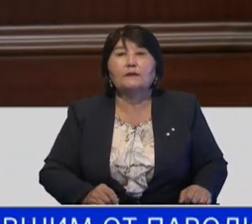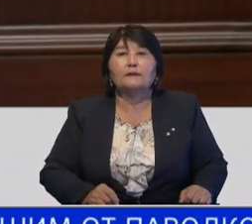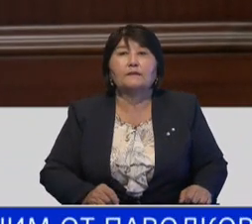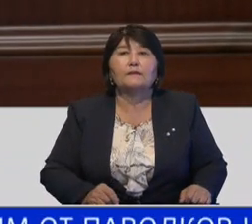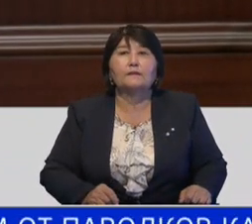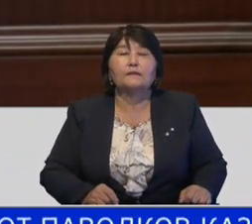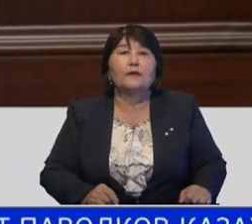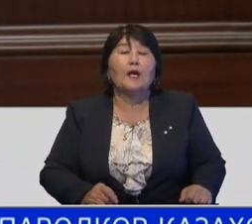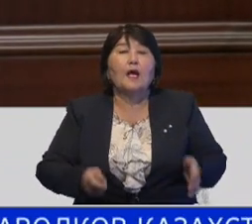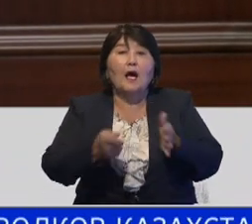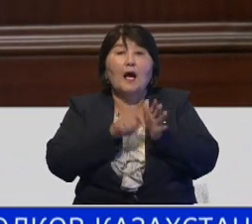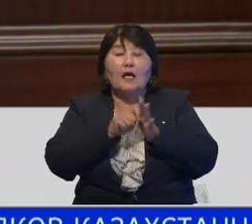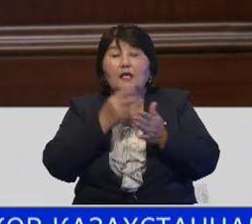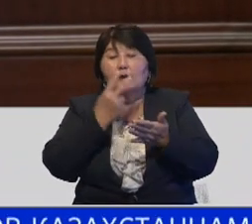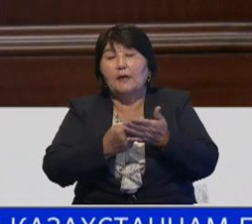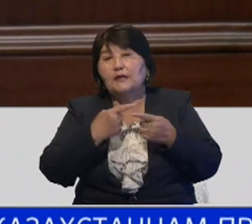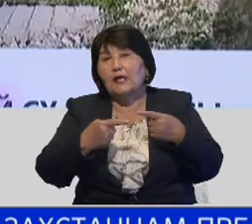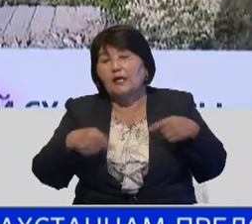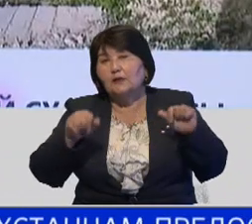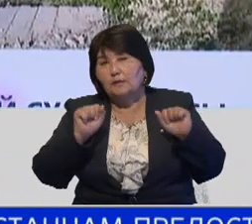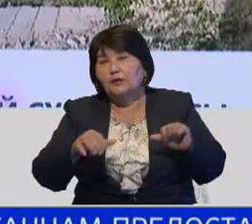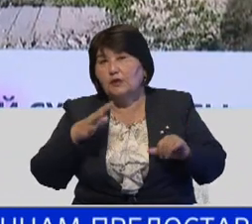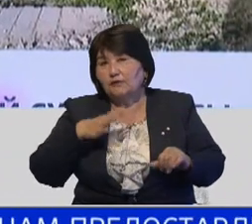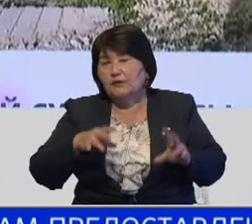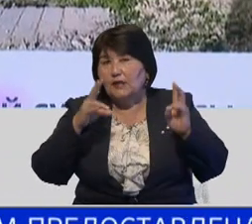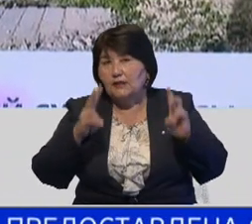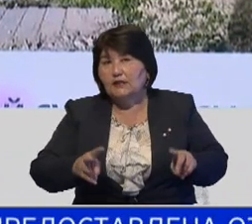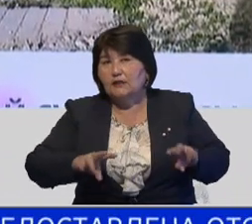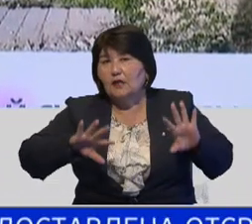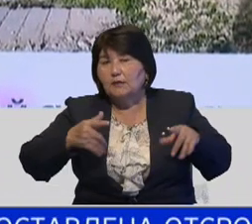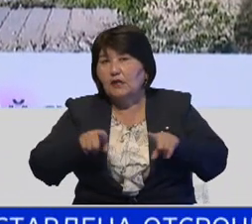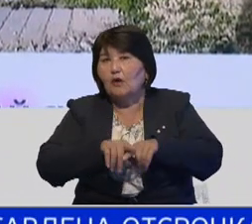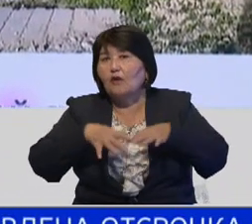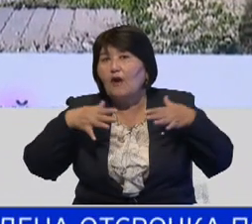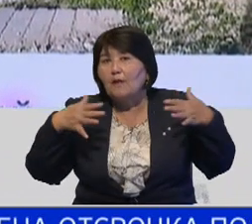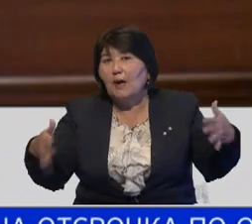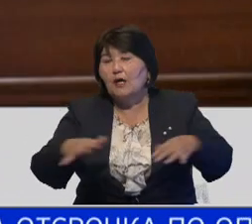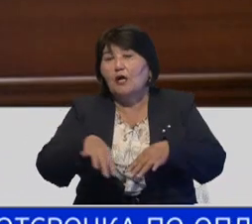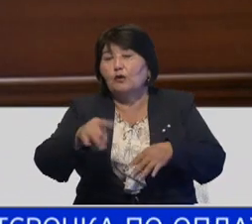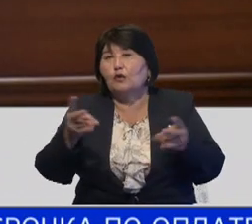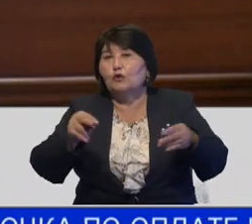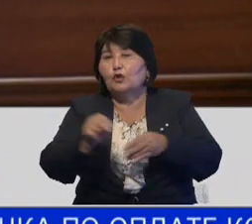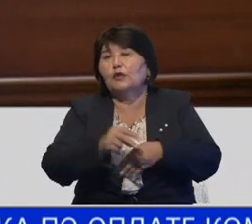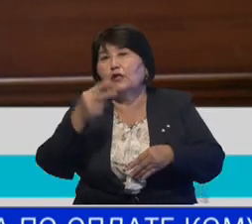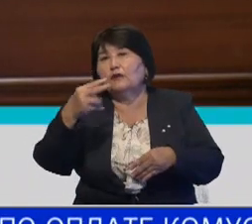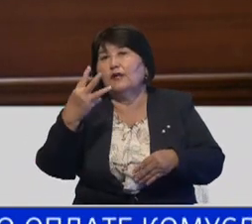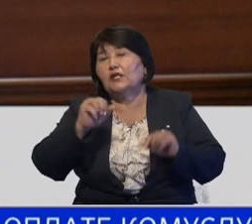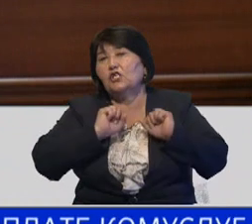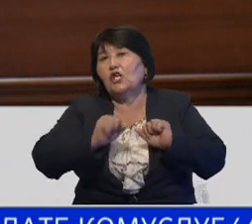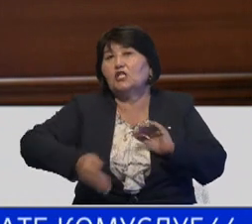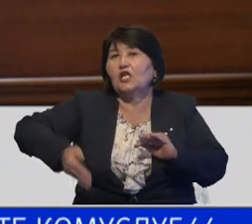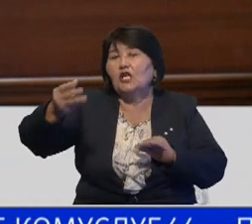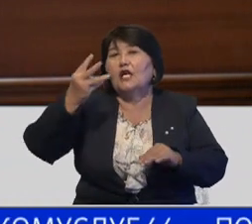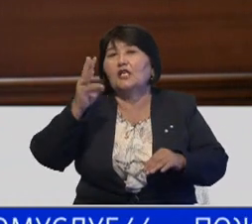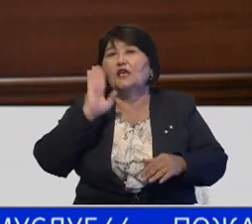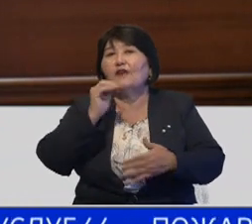недостатков анализ показал что вряд ли мы сможем выдержать стихийное бедствие такого масштаба в регионе нуждаются в ремонте 23 защитные дамбы